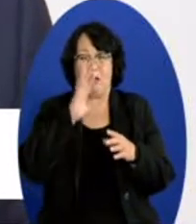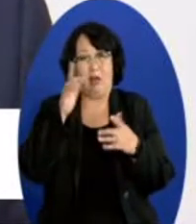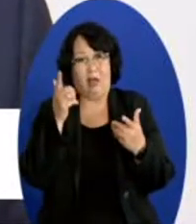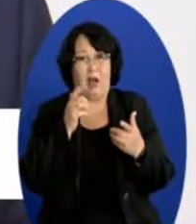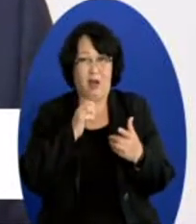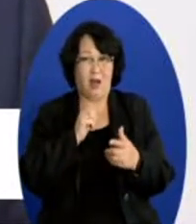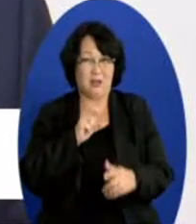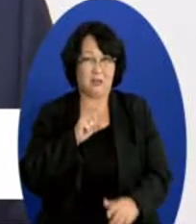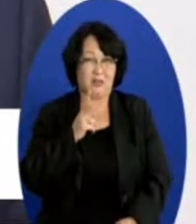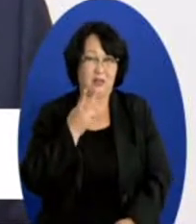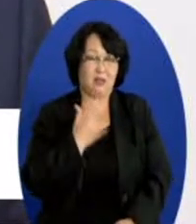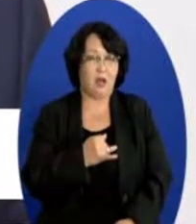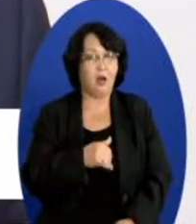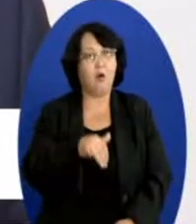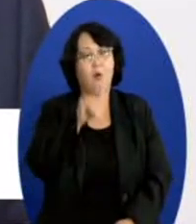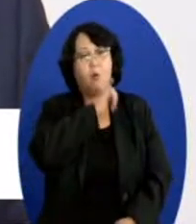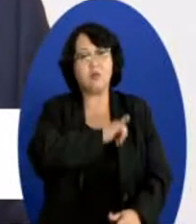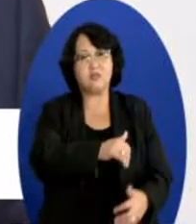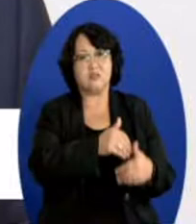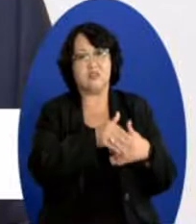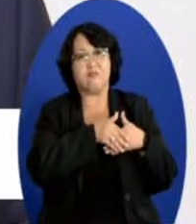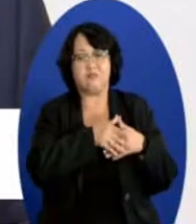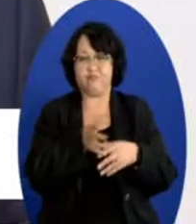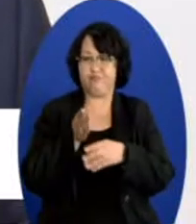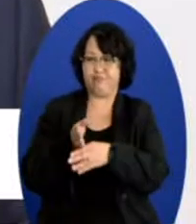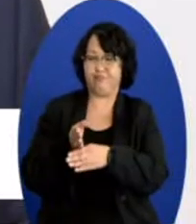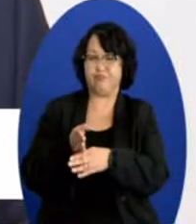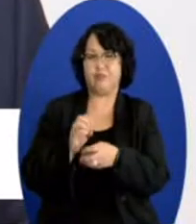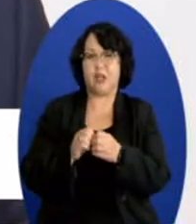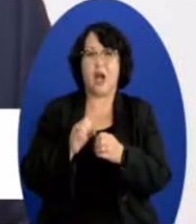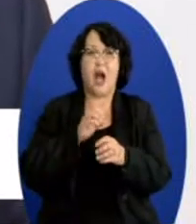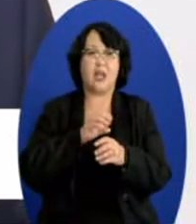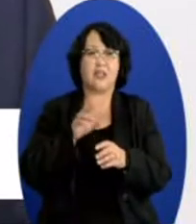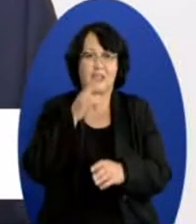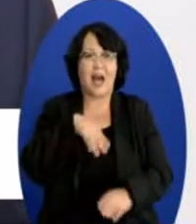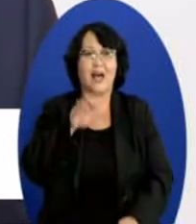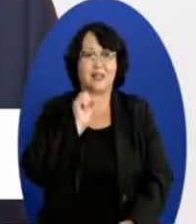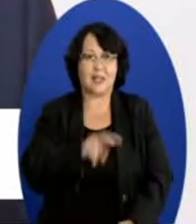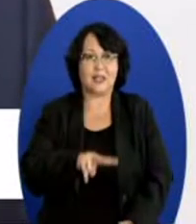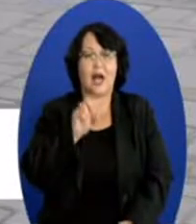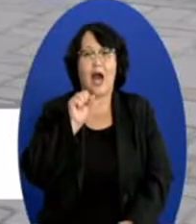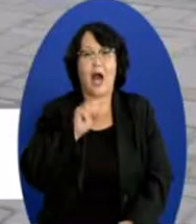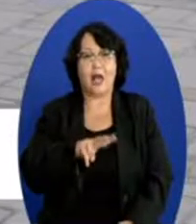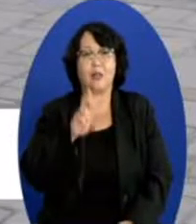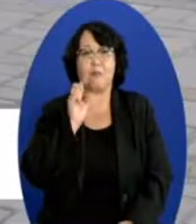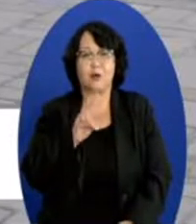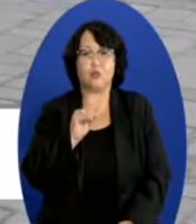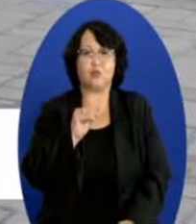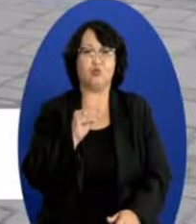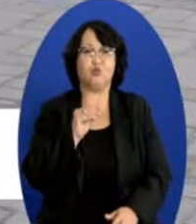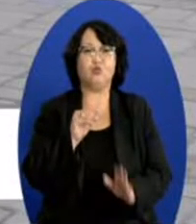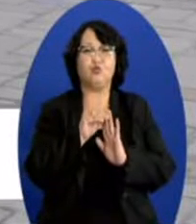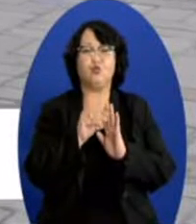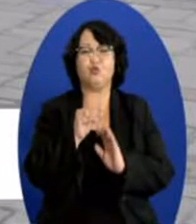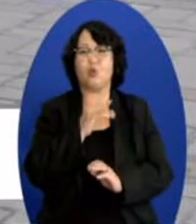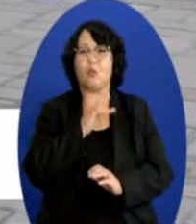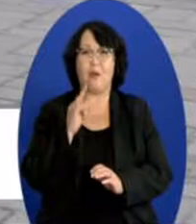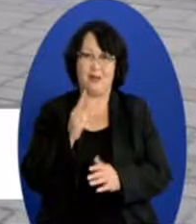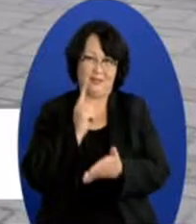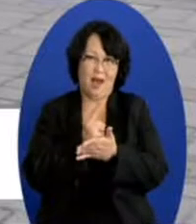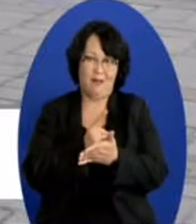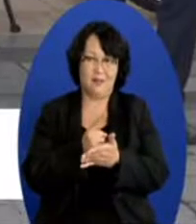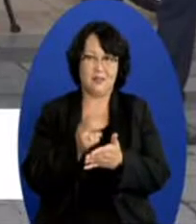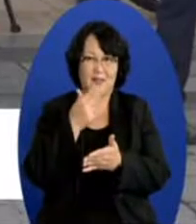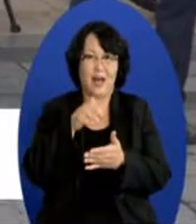бас төлдөг байвал бас тэр даатгалыг аль бизнес журмаар хийдэг байвал бас зүгээр байх. Энэ мэд байгаль